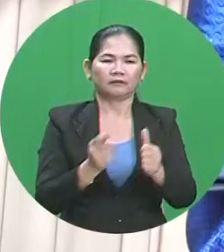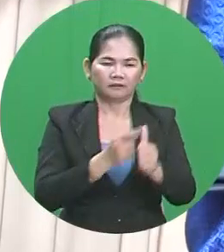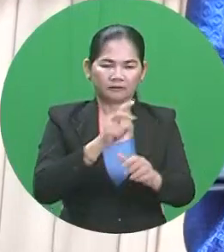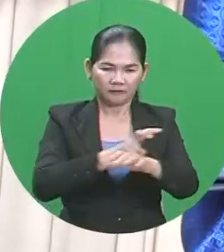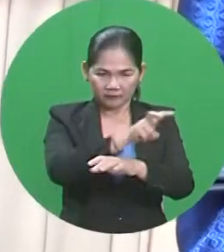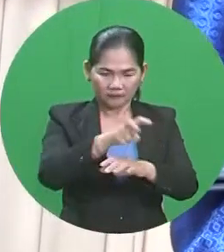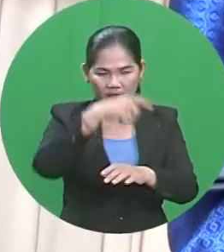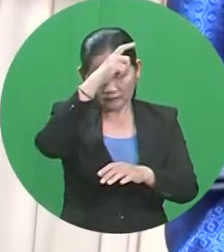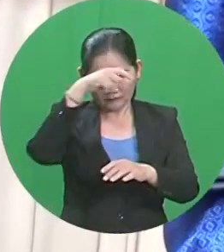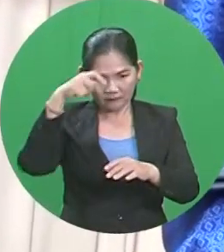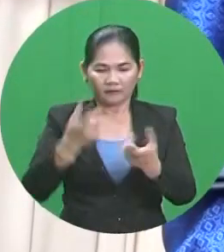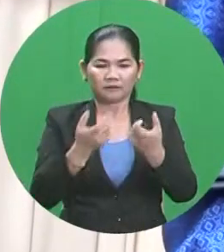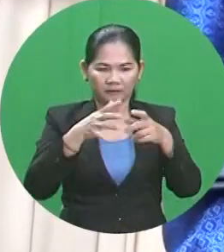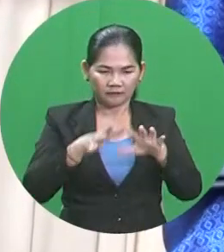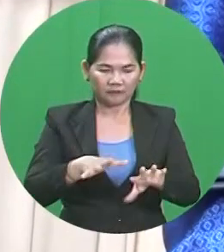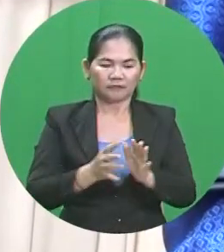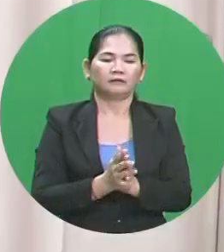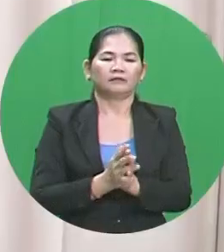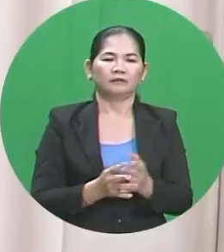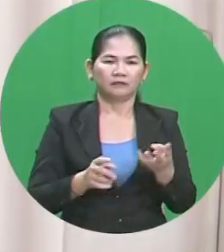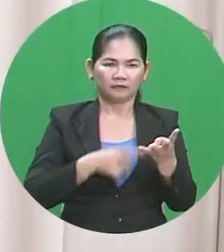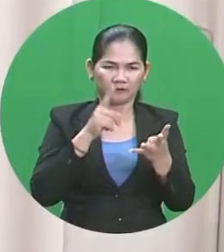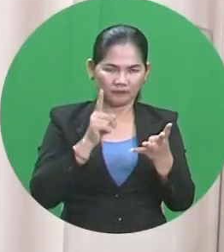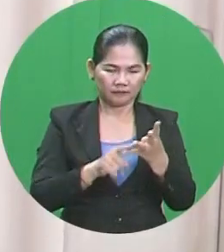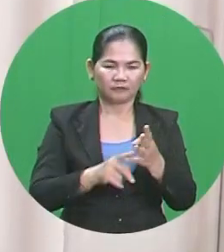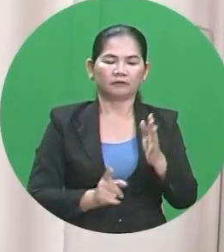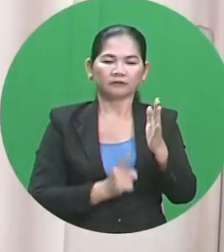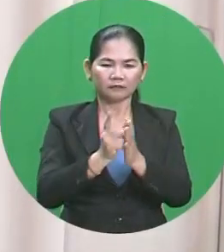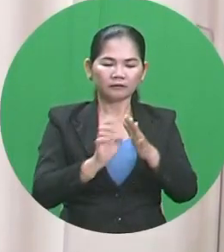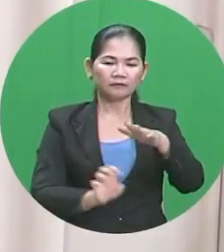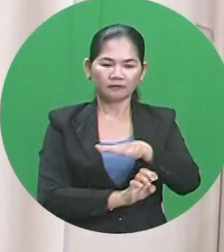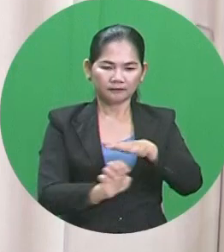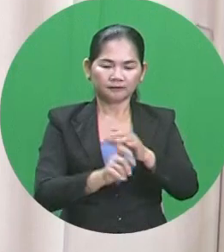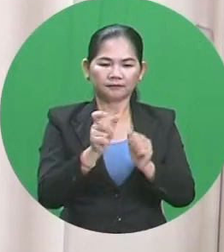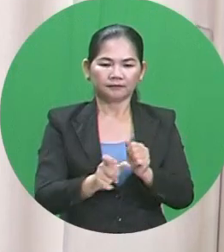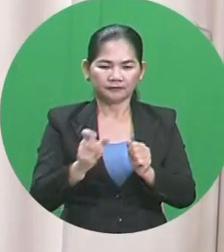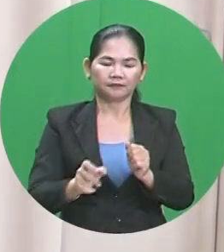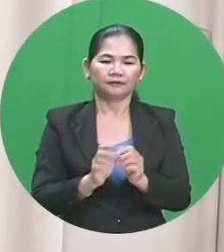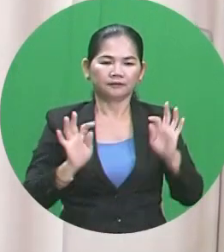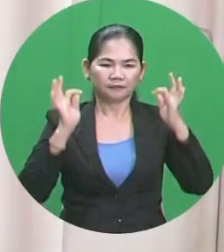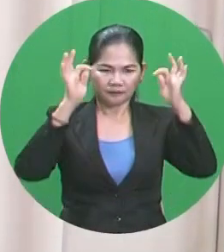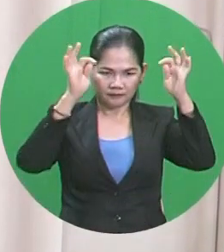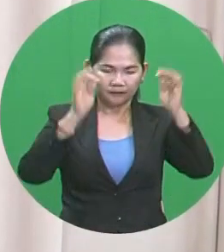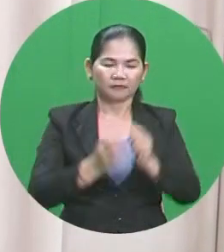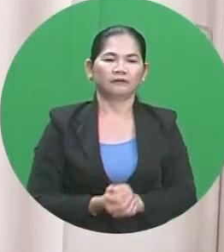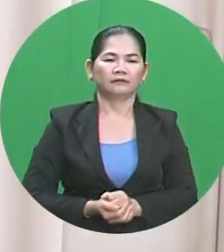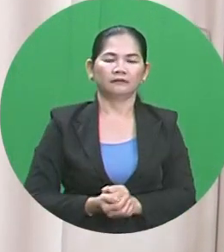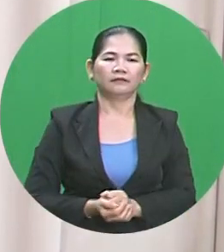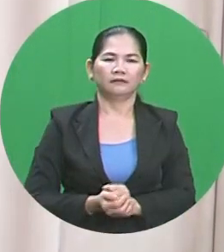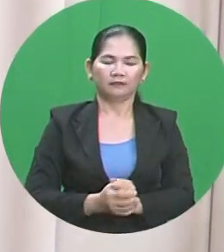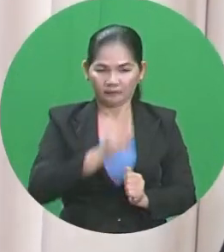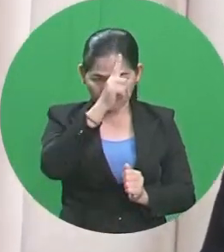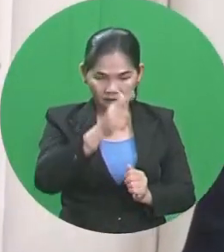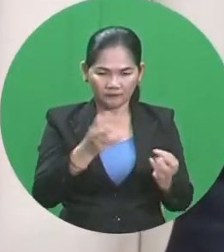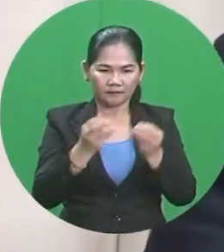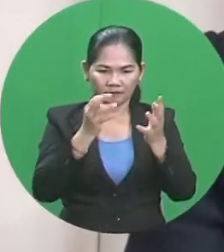ចទទួលពាក្យបណ្ដឹងនិងដោះស្រាយពាក្យបណ្ដឹង4ការអភិវឌ្ឍធនធានមនុស្សតាមរយៈវិទ្យាស្ថានអធិការកិច្ចលោកជំទា